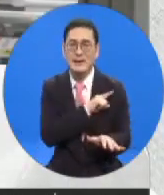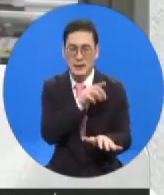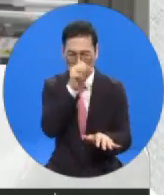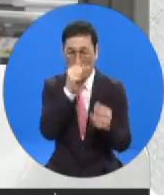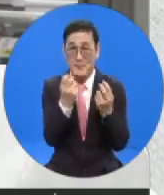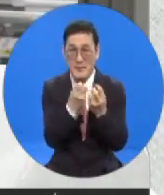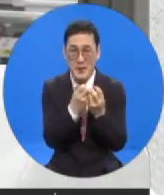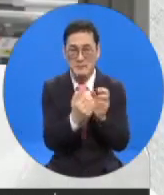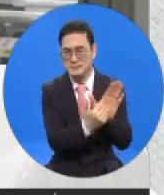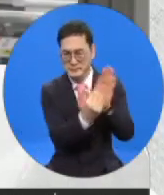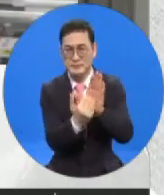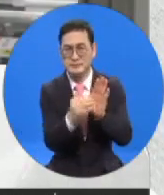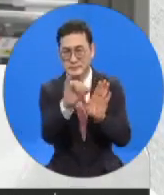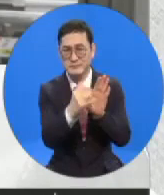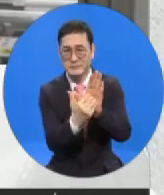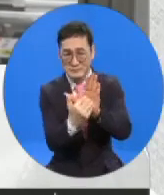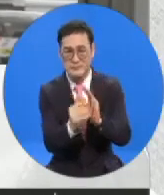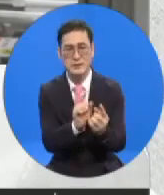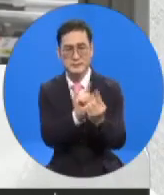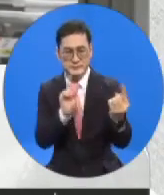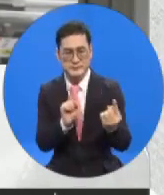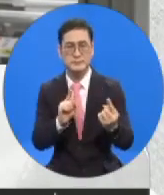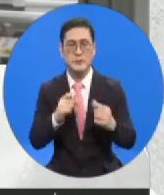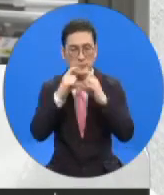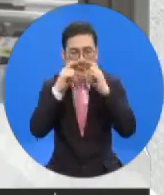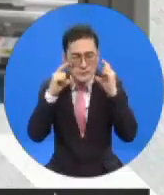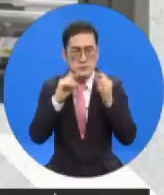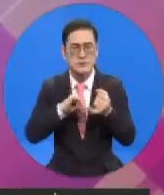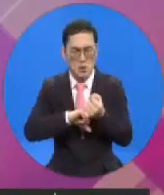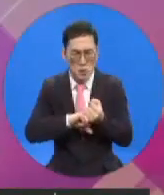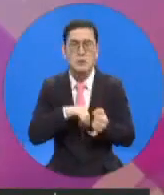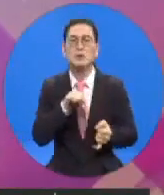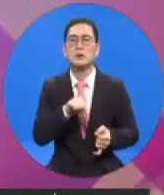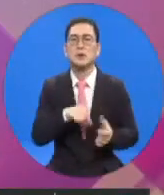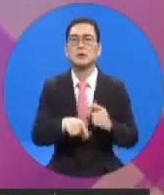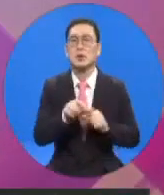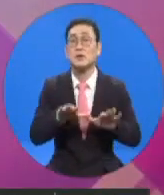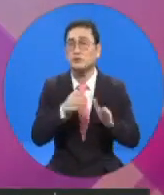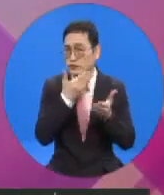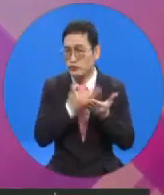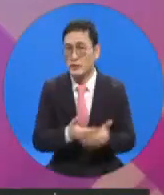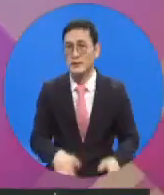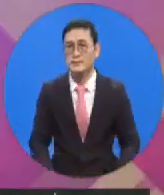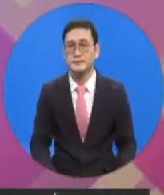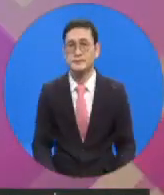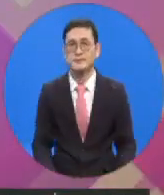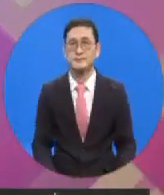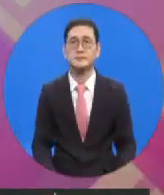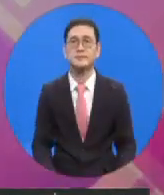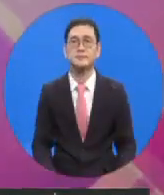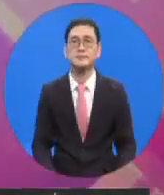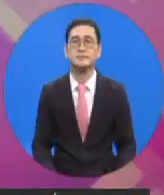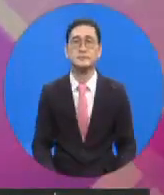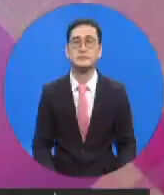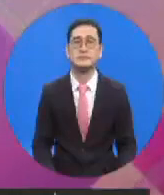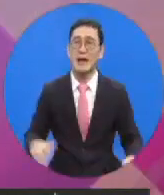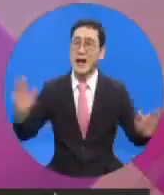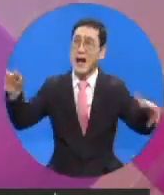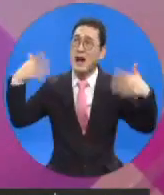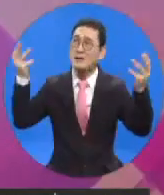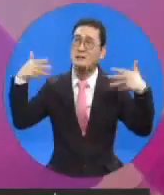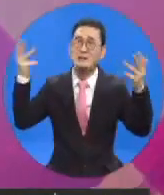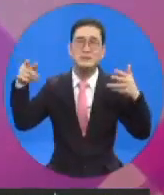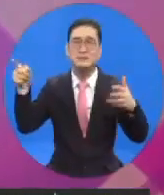가지고 좀 차분하게 지켜보는 게 좋겠다 이런 생각입니다. 예, 가을 단풍이 나를 유혹할지라도 고이 접어 나빌레를 할지라도 흔들리면 안